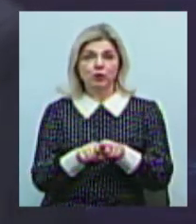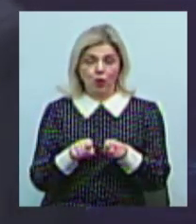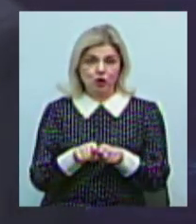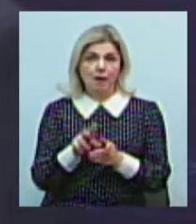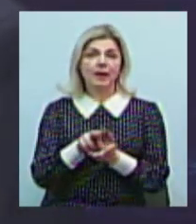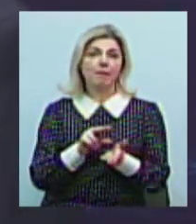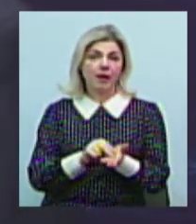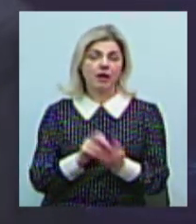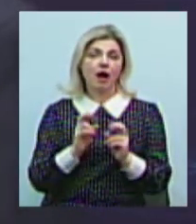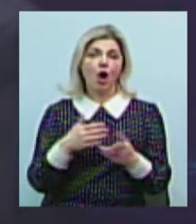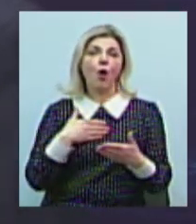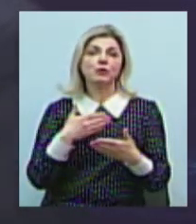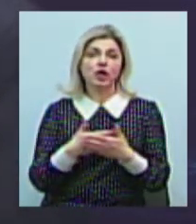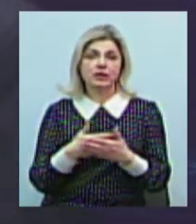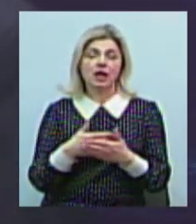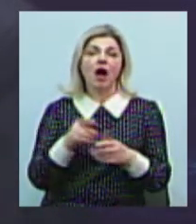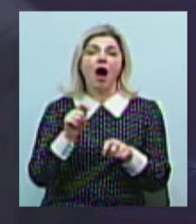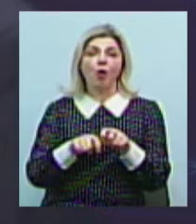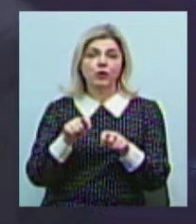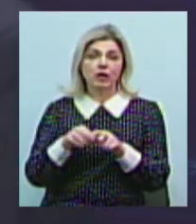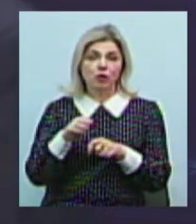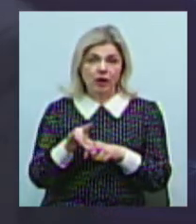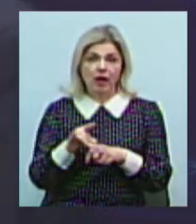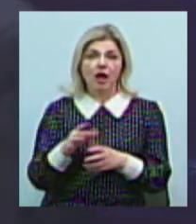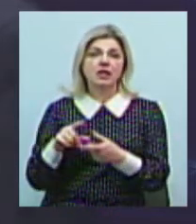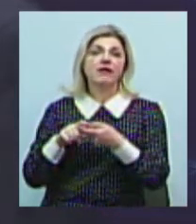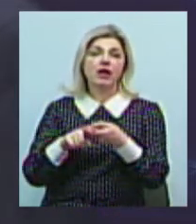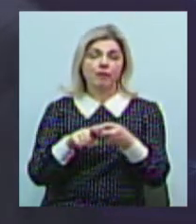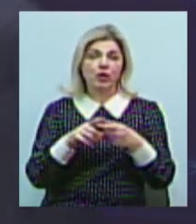как общественные аудиторы с госаудиторами взаимодействовали, и мы